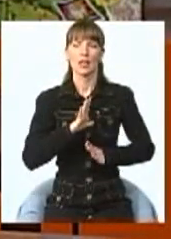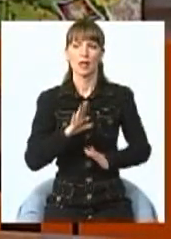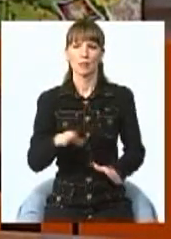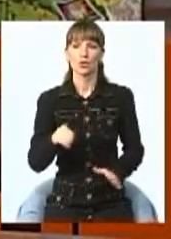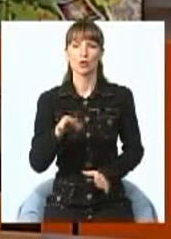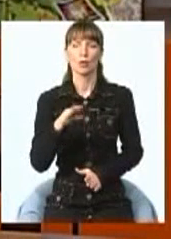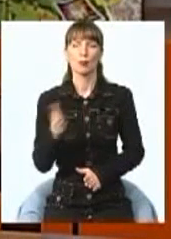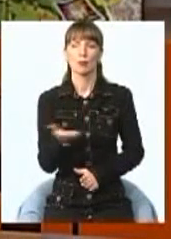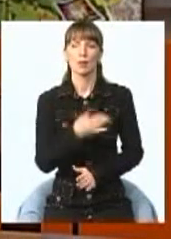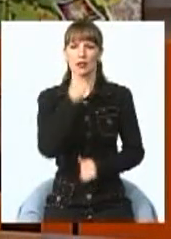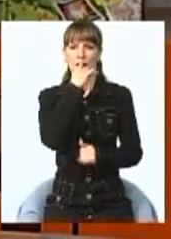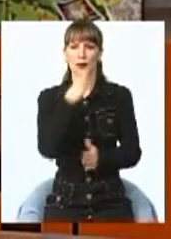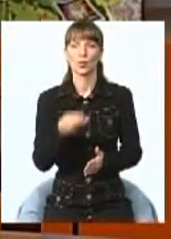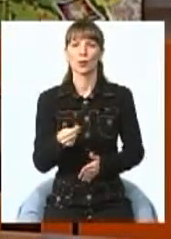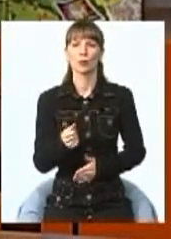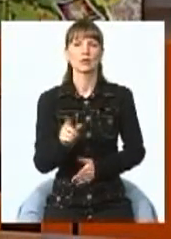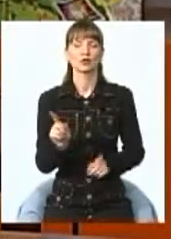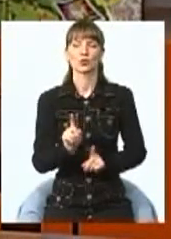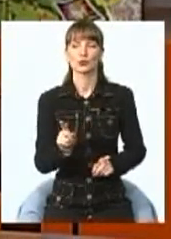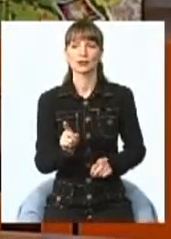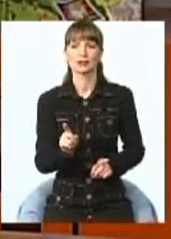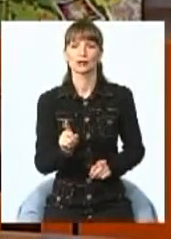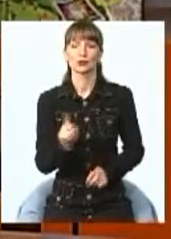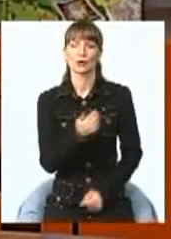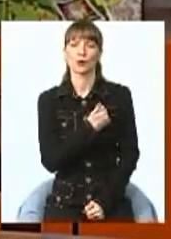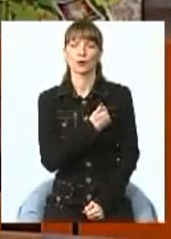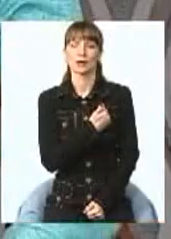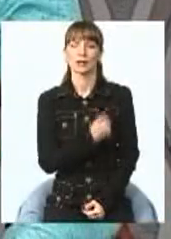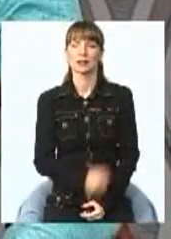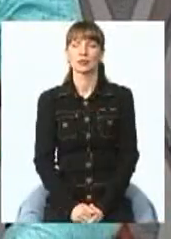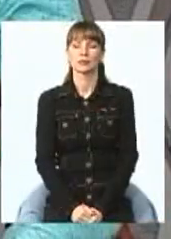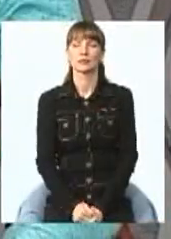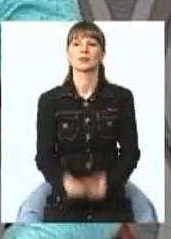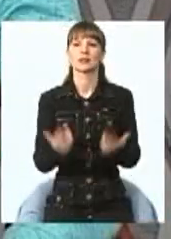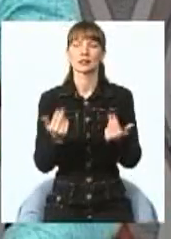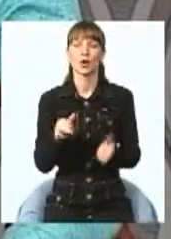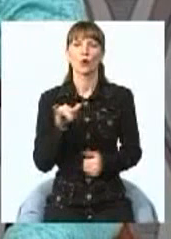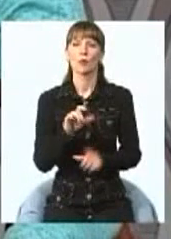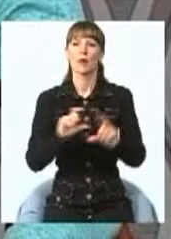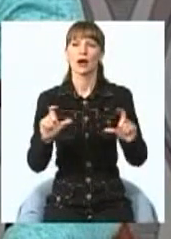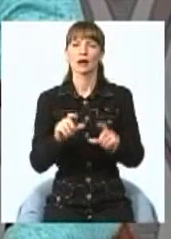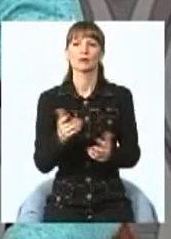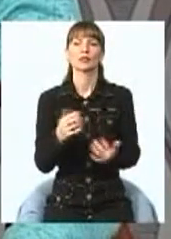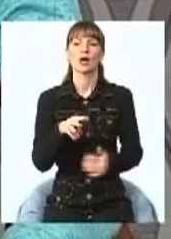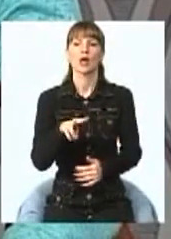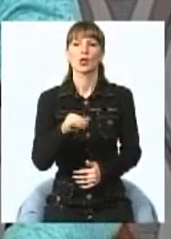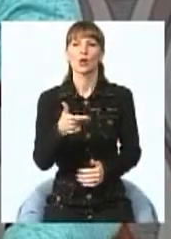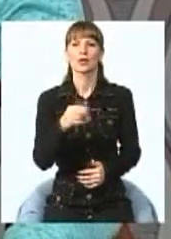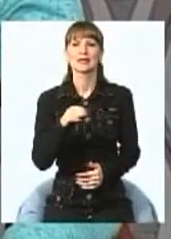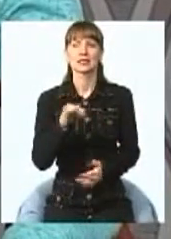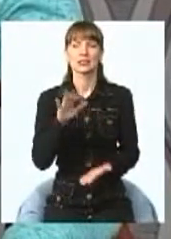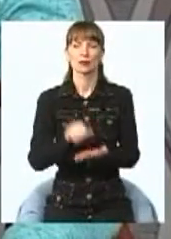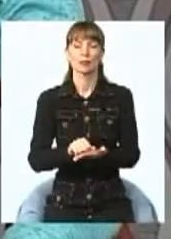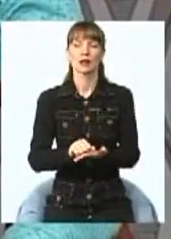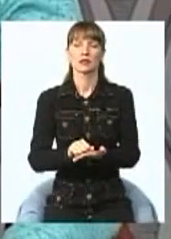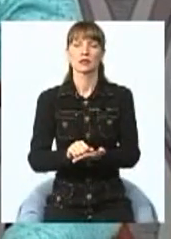ми не могли купити щось, що хотіли. Так, у магазини. Оскільки логісти займаються саме тим, що